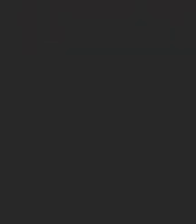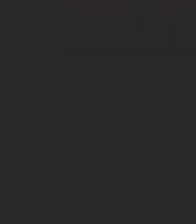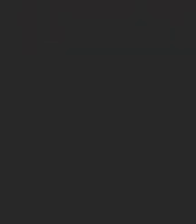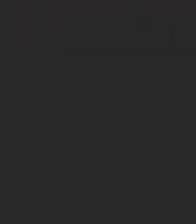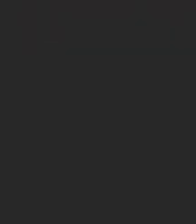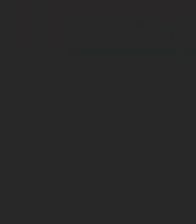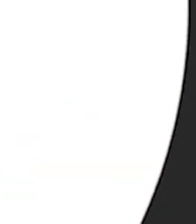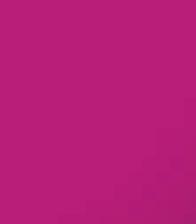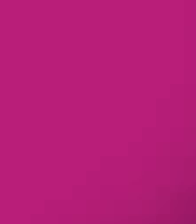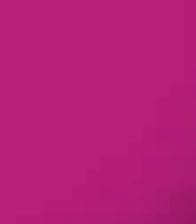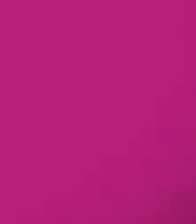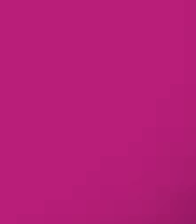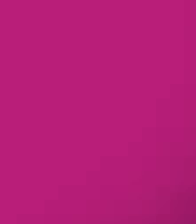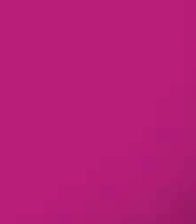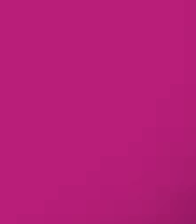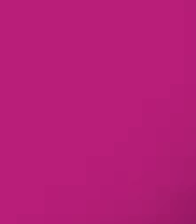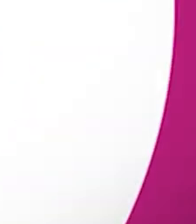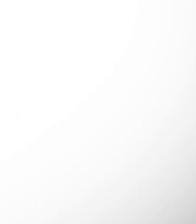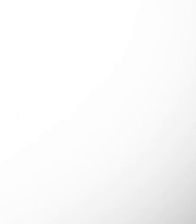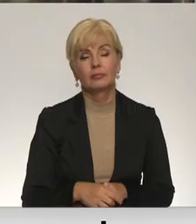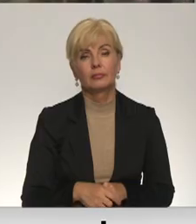Re, viss ēters ir te!